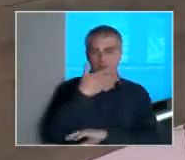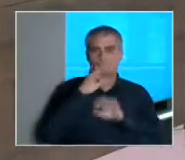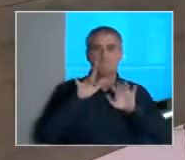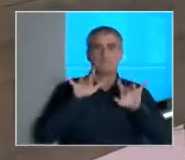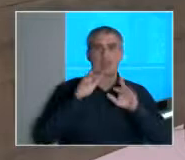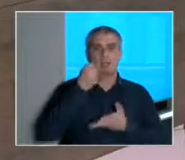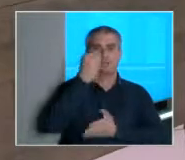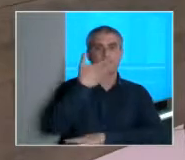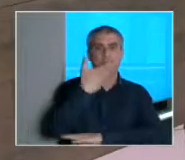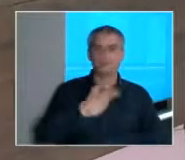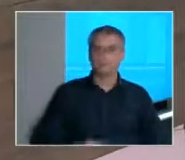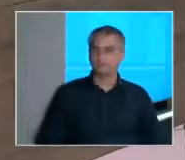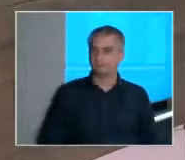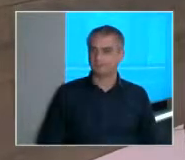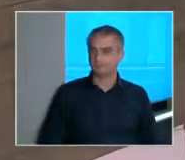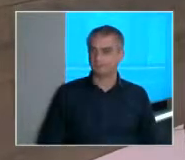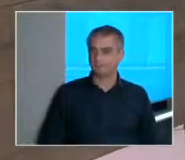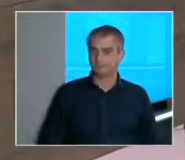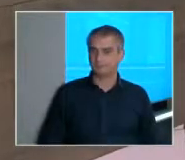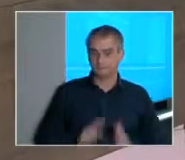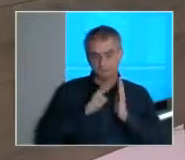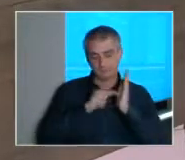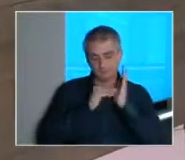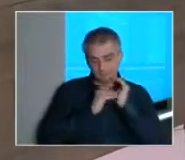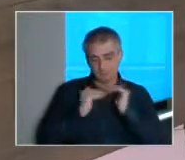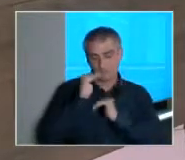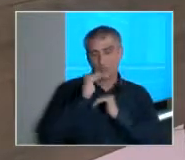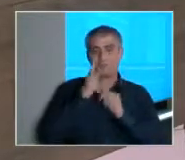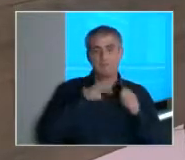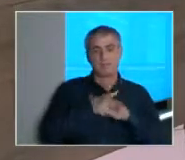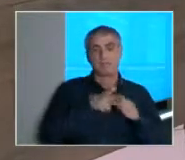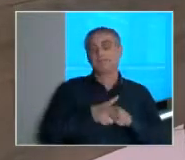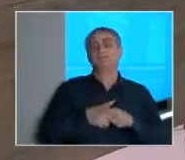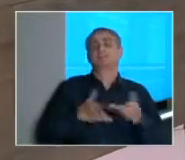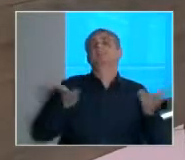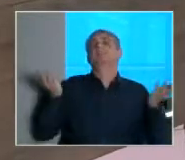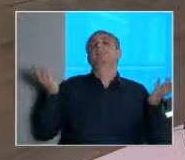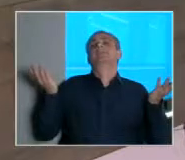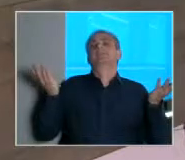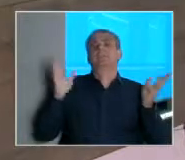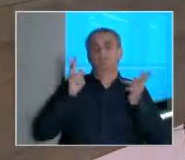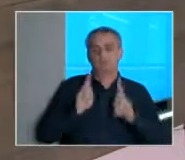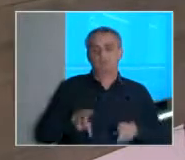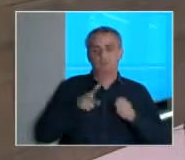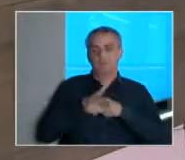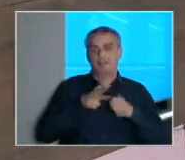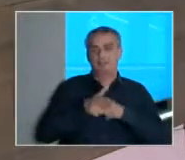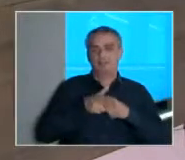המיליארדים בתקציב המדינה? להעלות מיסים ולקצץ מכל מה